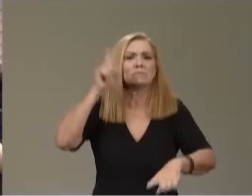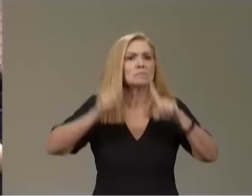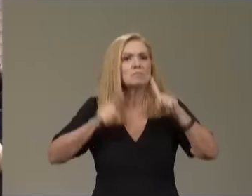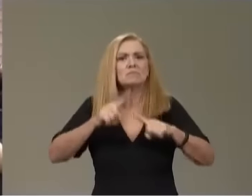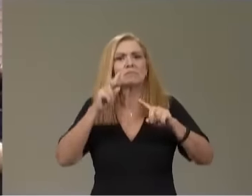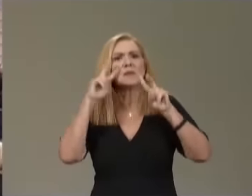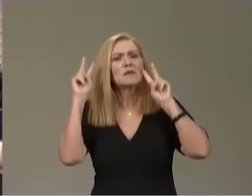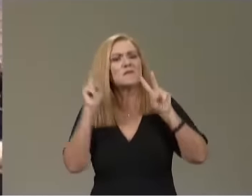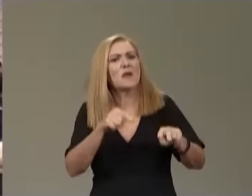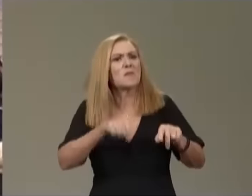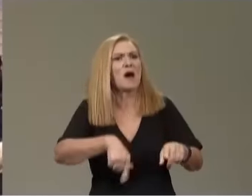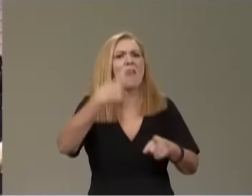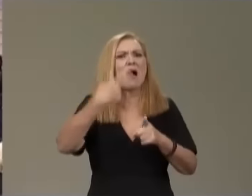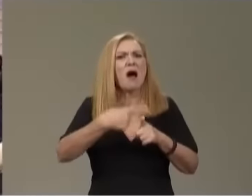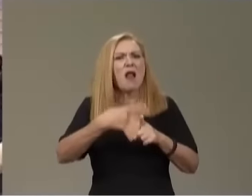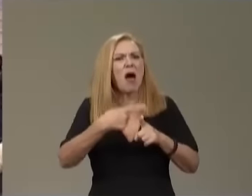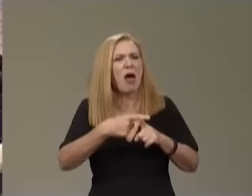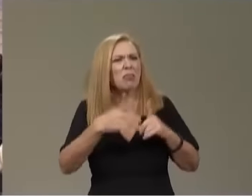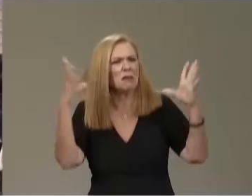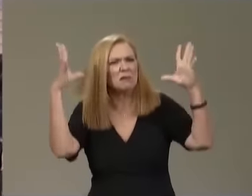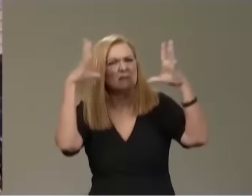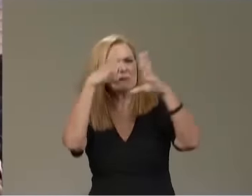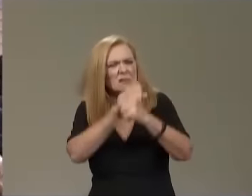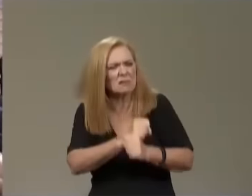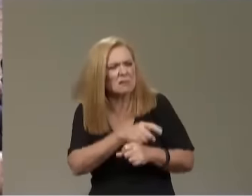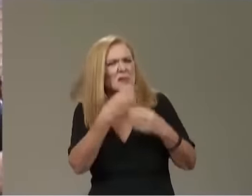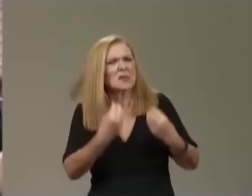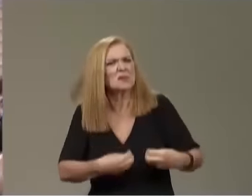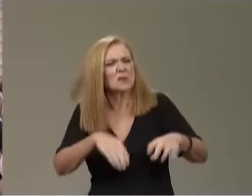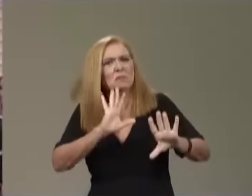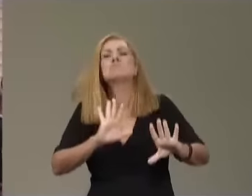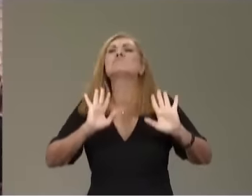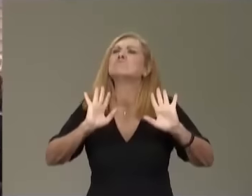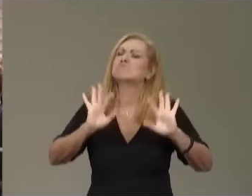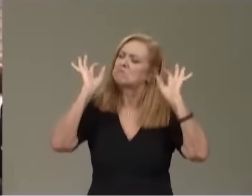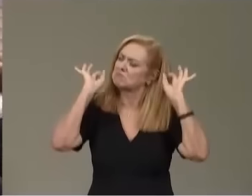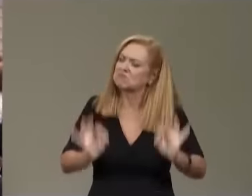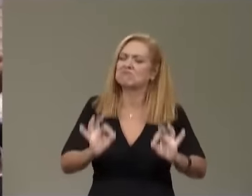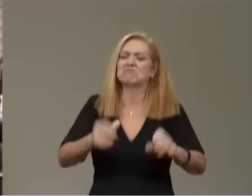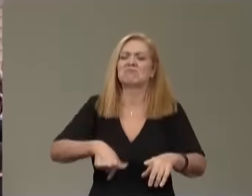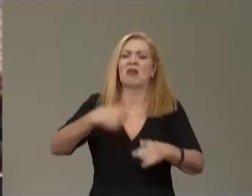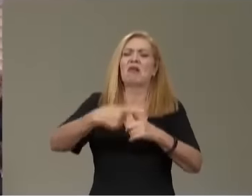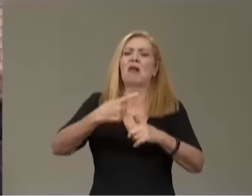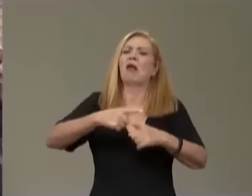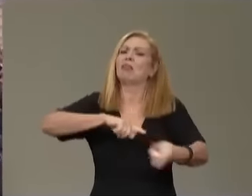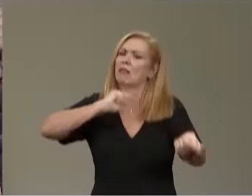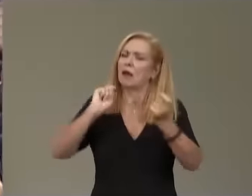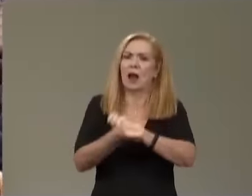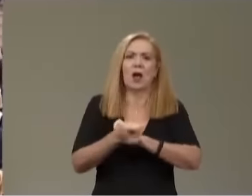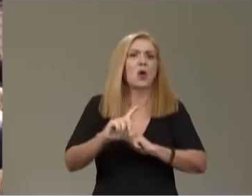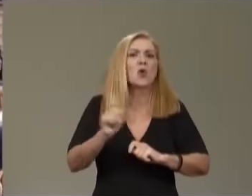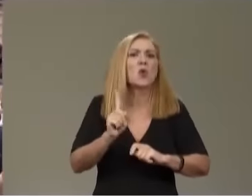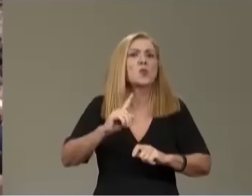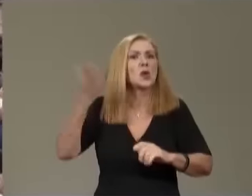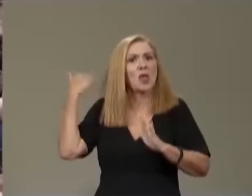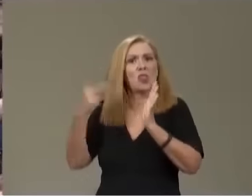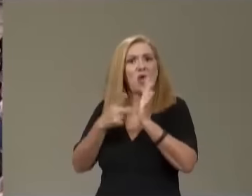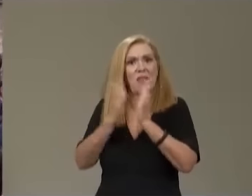τη χώρα μέσα από το δικό του σκοτεινό βλέμμα, η Ελλάδα αλλάζει. Όχι μόνο από το